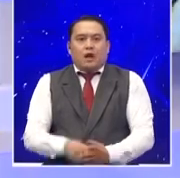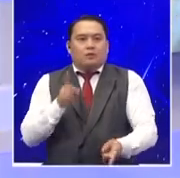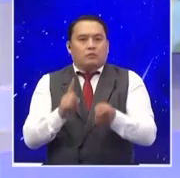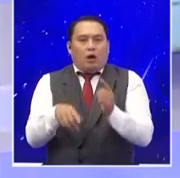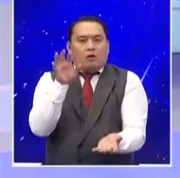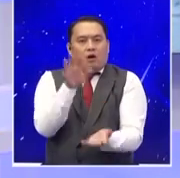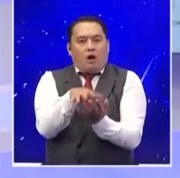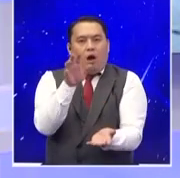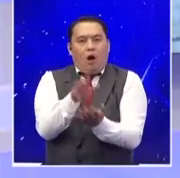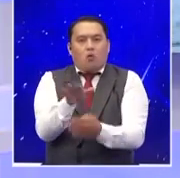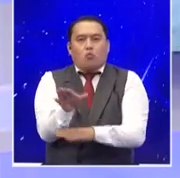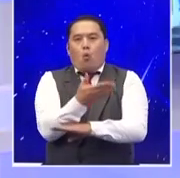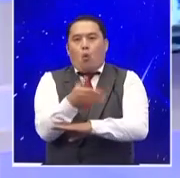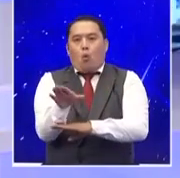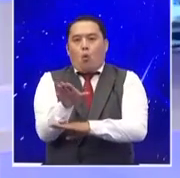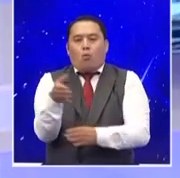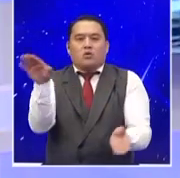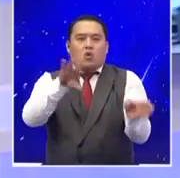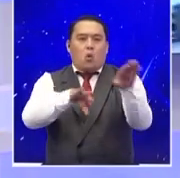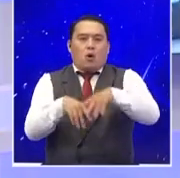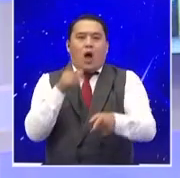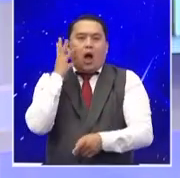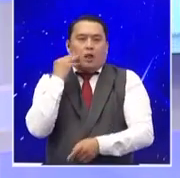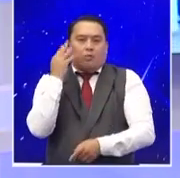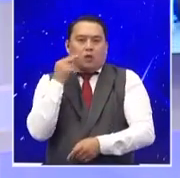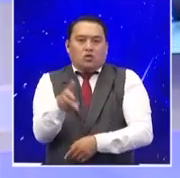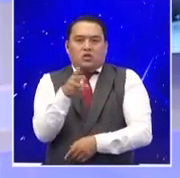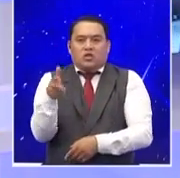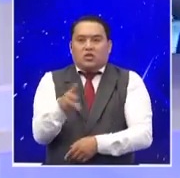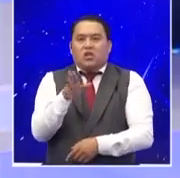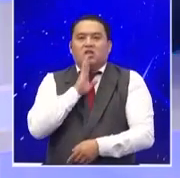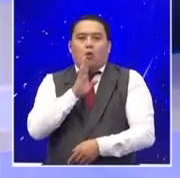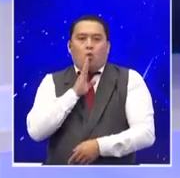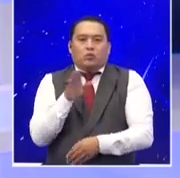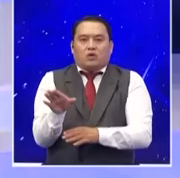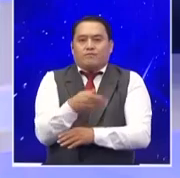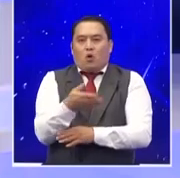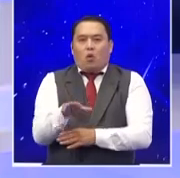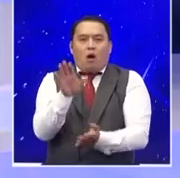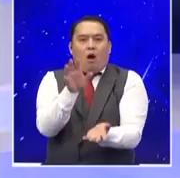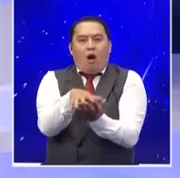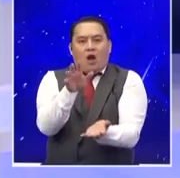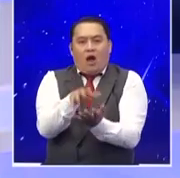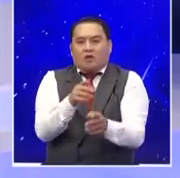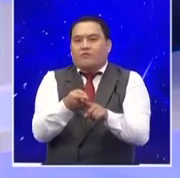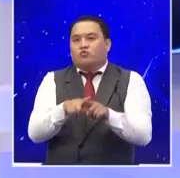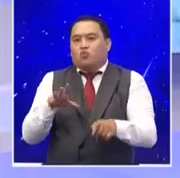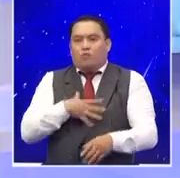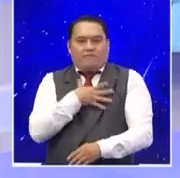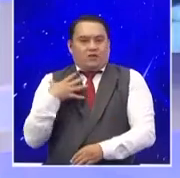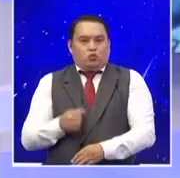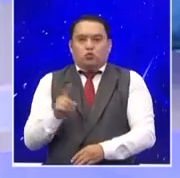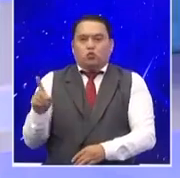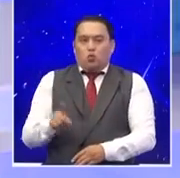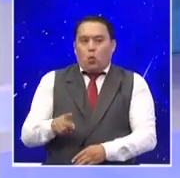Настоящий крокодил прогуливался на Коктюбе. В Алматы сняли на видео девушку, которая выгуливала на поводке аллигатора. Очевидца возмутило то,